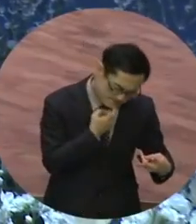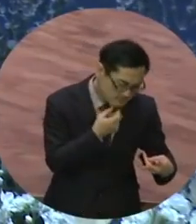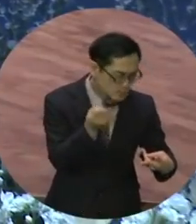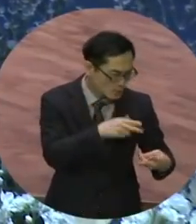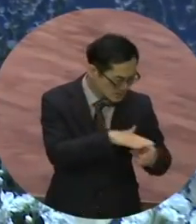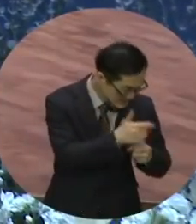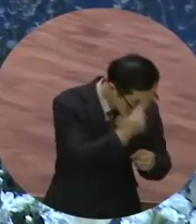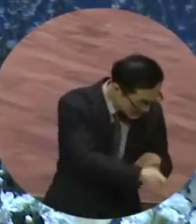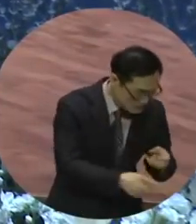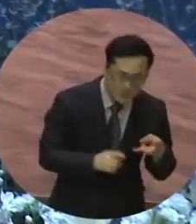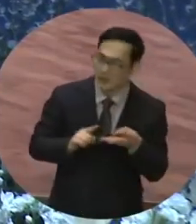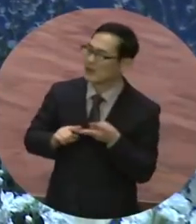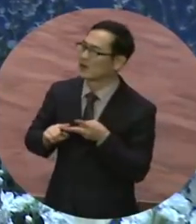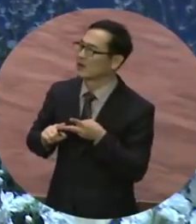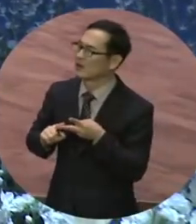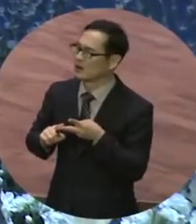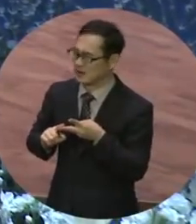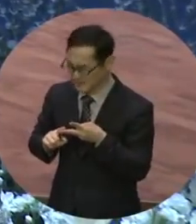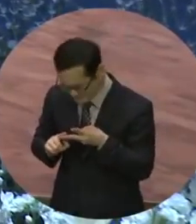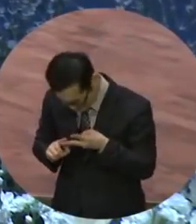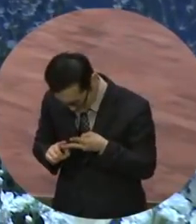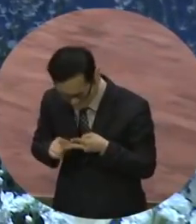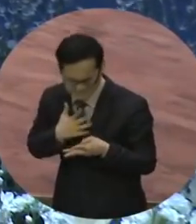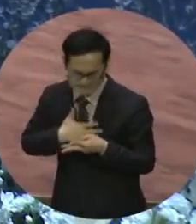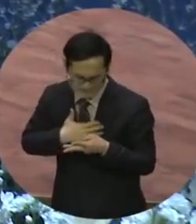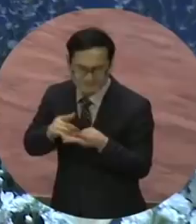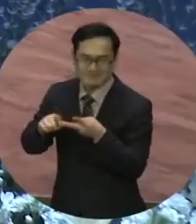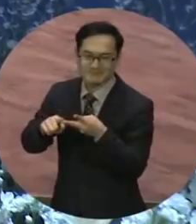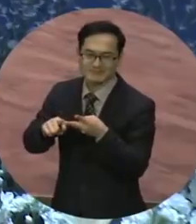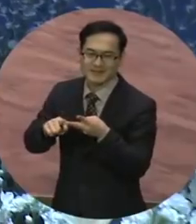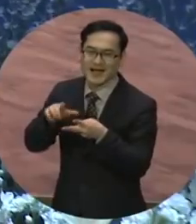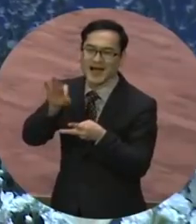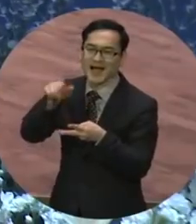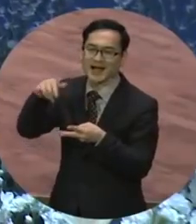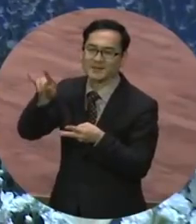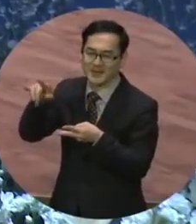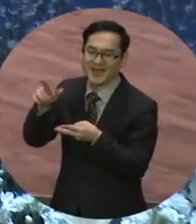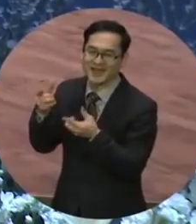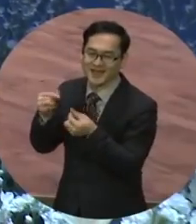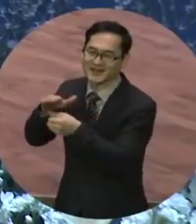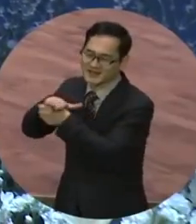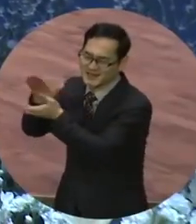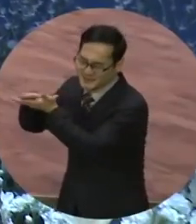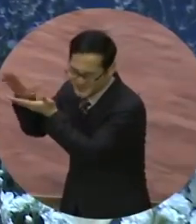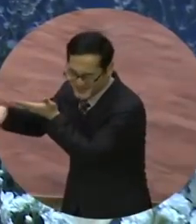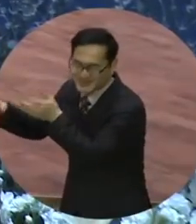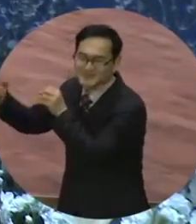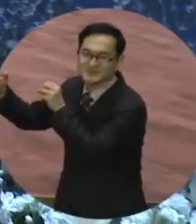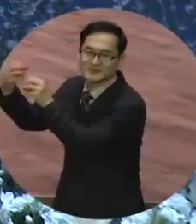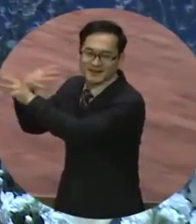그만큼 베드로의 마음을 어루만져 주시면서 치유하면서 그 눈높이를 맞추어